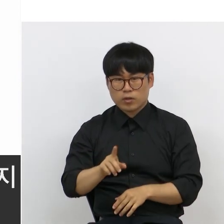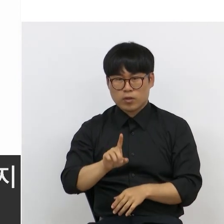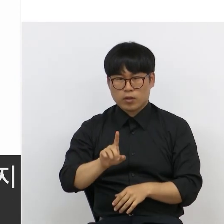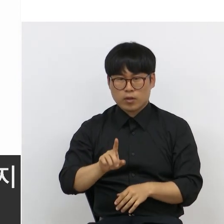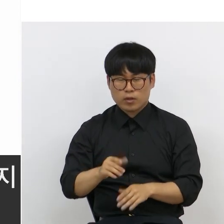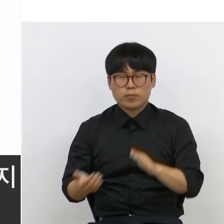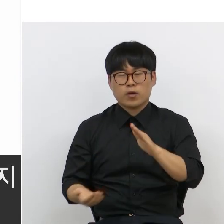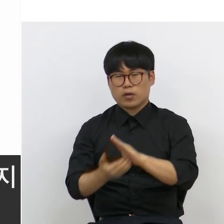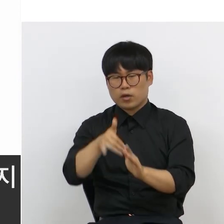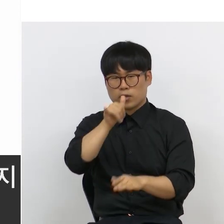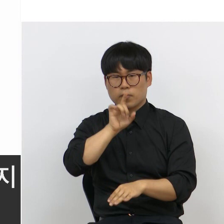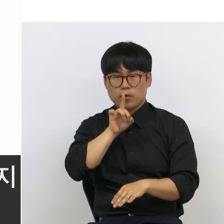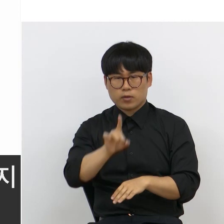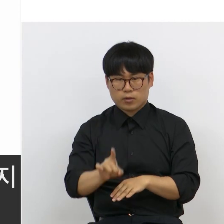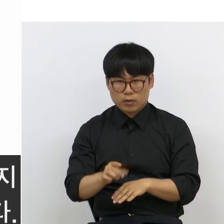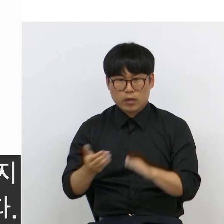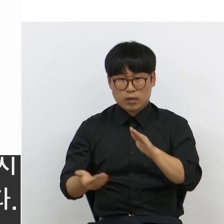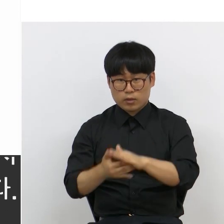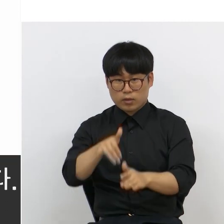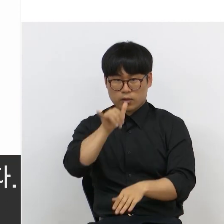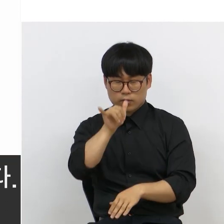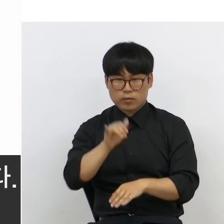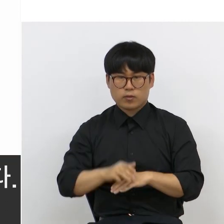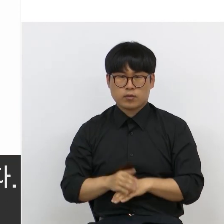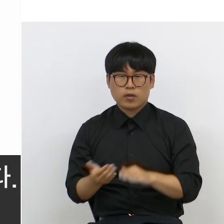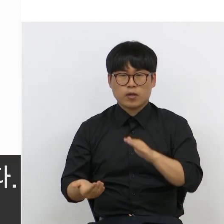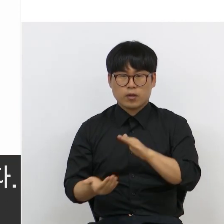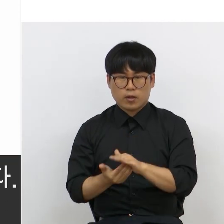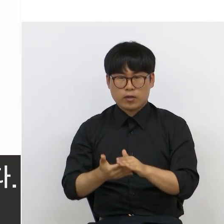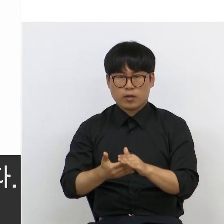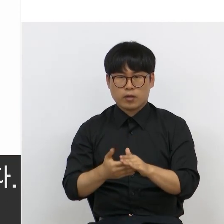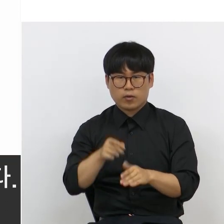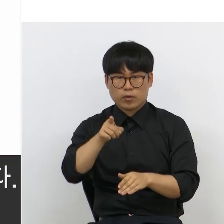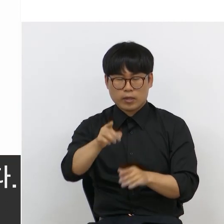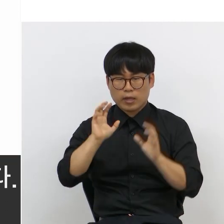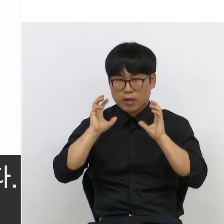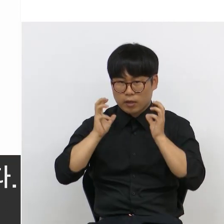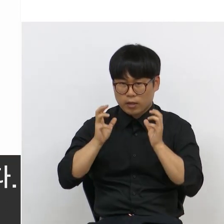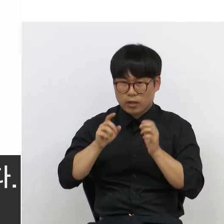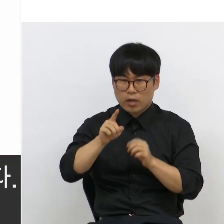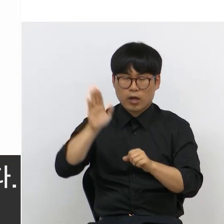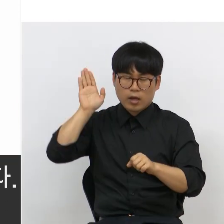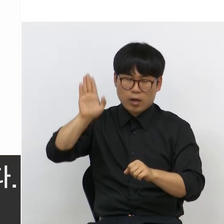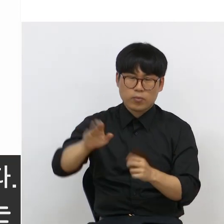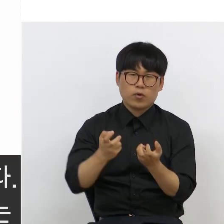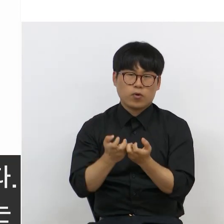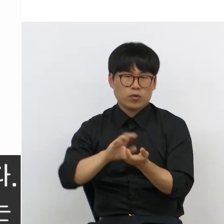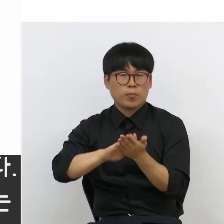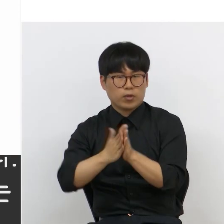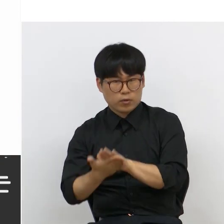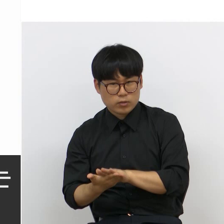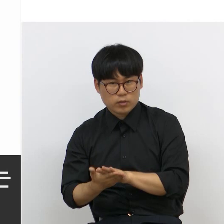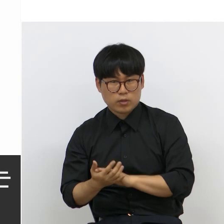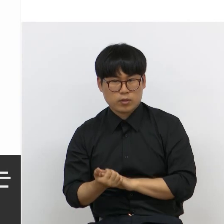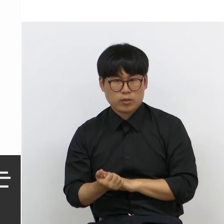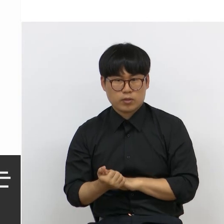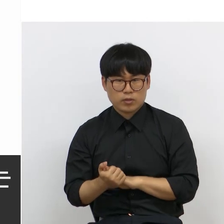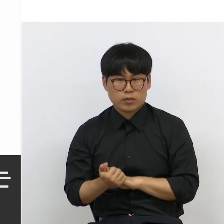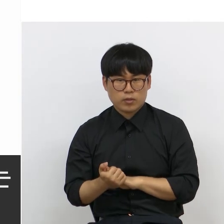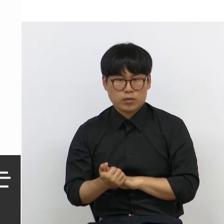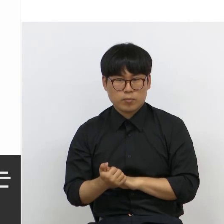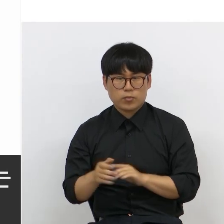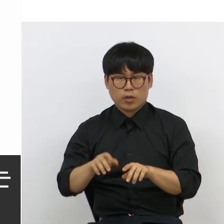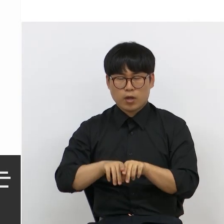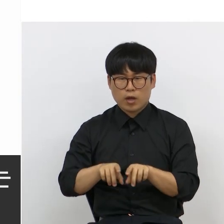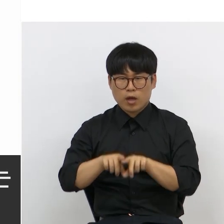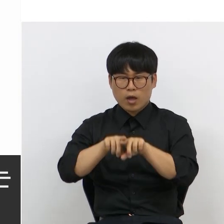한계가 있습니다. 그래서 이런 한계가 있고 이런 한계에 대해서 이 아이는 앞으로 어떻게 될 것이다. 귀의 기형이 심하면은 결과가 평균에 미치지